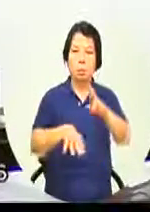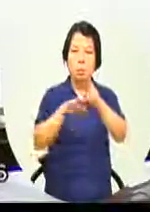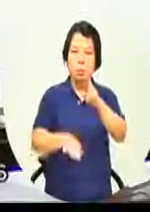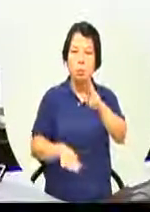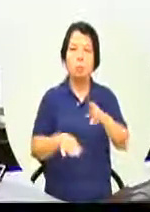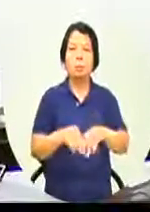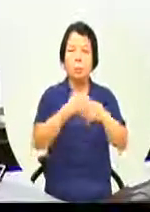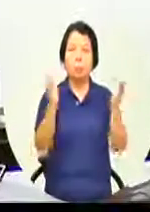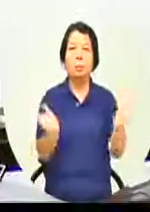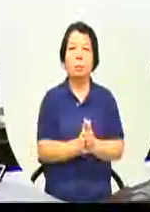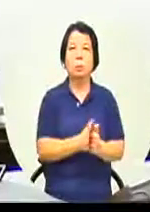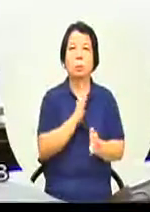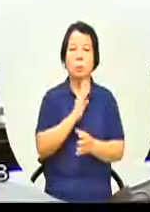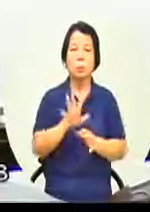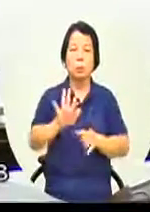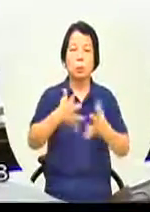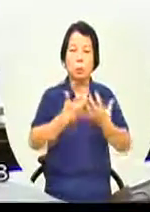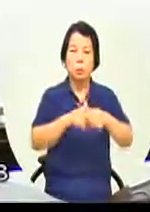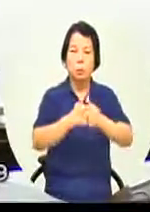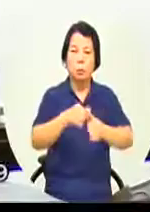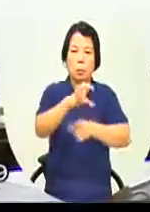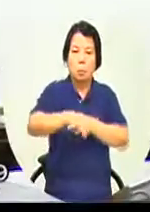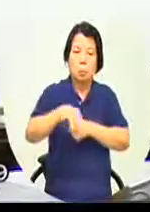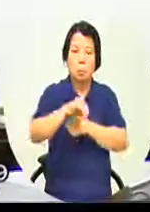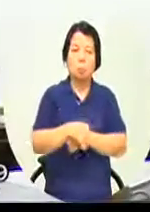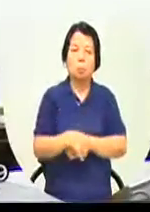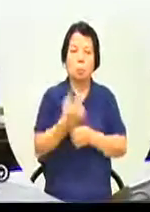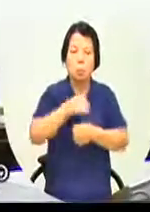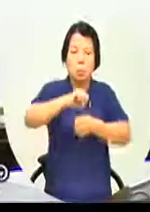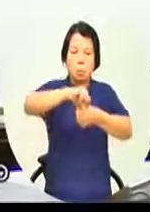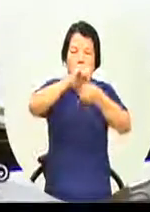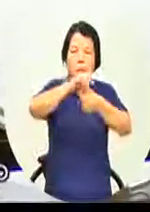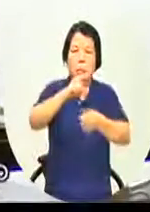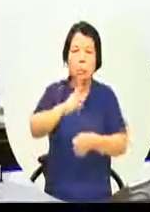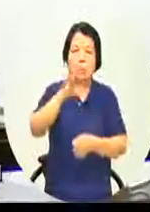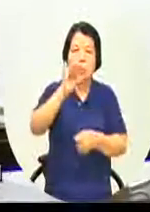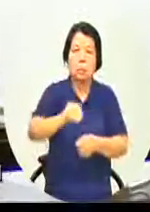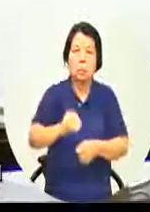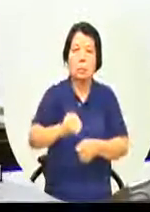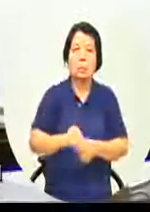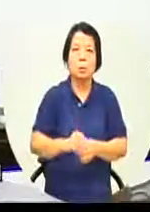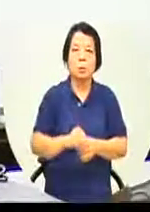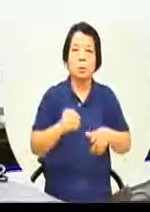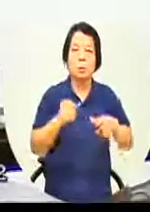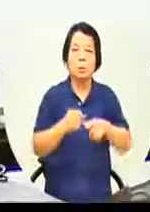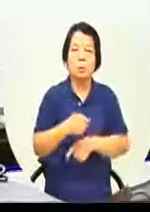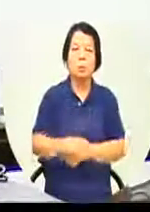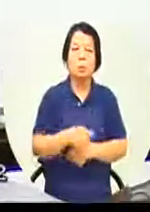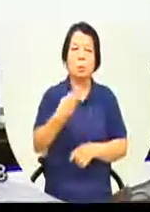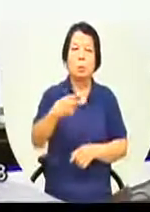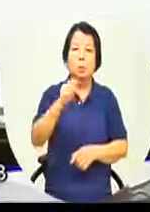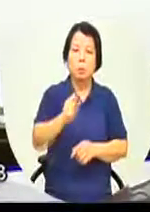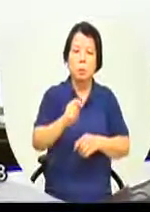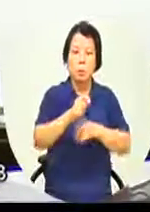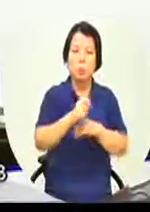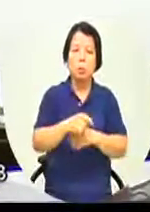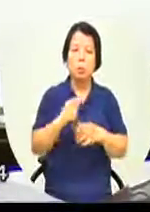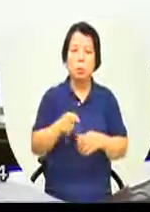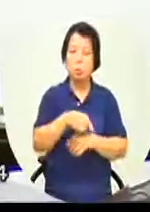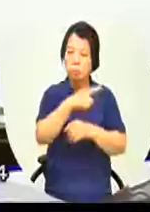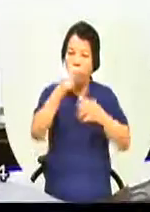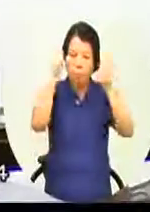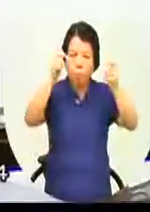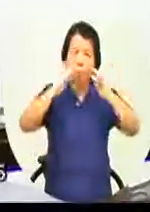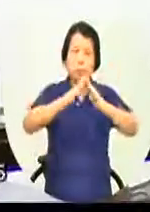所有的这个有机的农地可以到10,000公顷，全台湾有10,000公顷，我们高雄市只有556公顷，我想